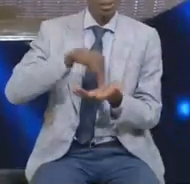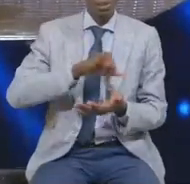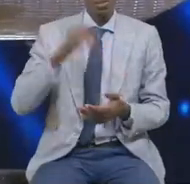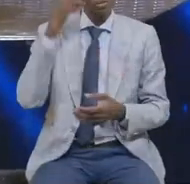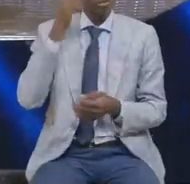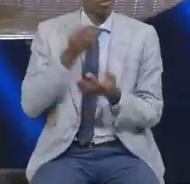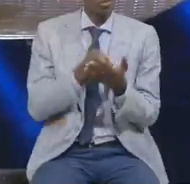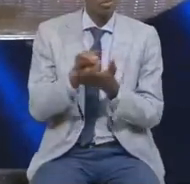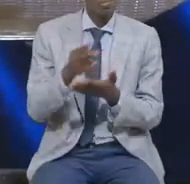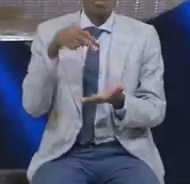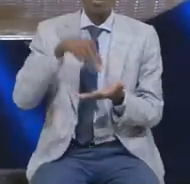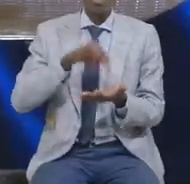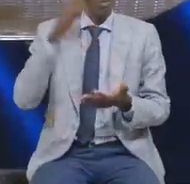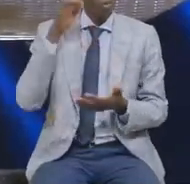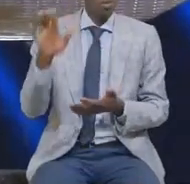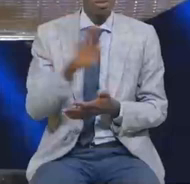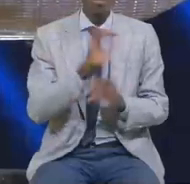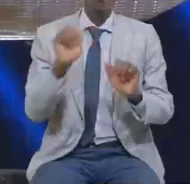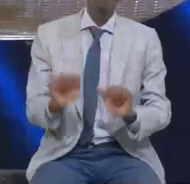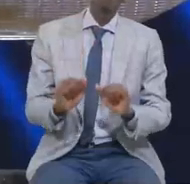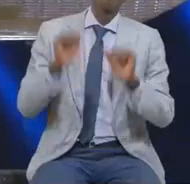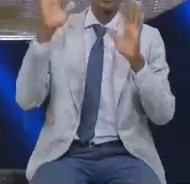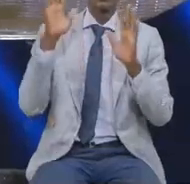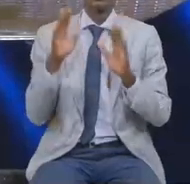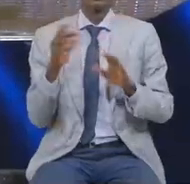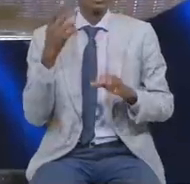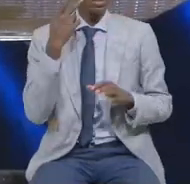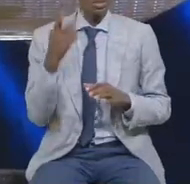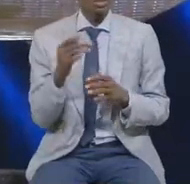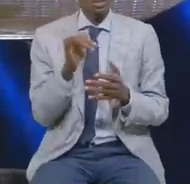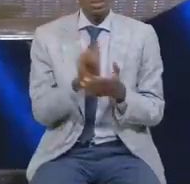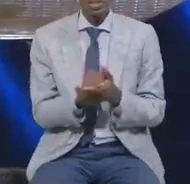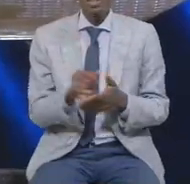et qui se tenaient avec leur engagement. S'ils savaient que,